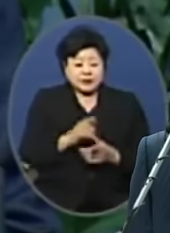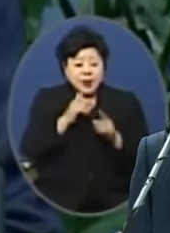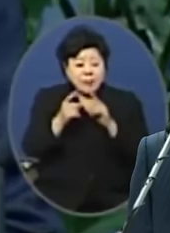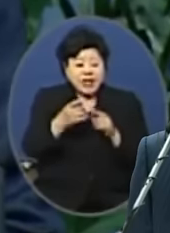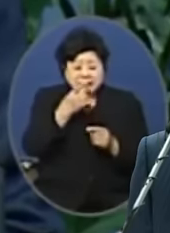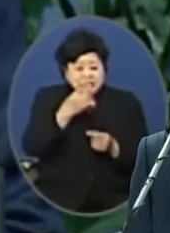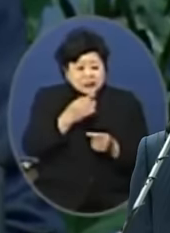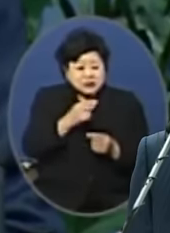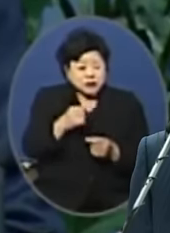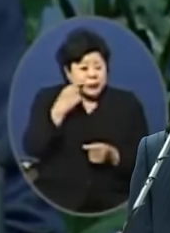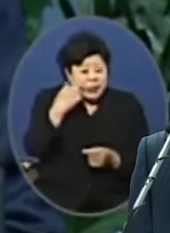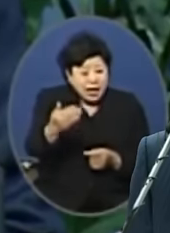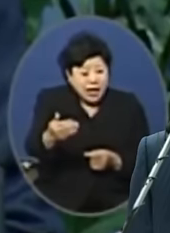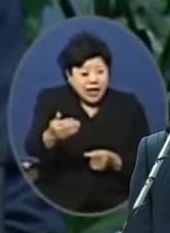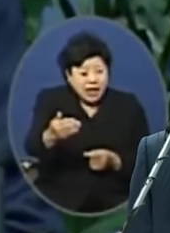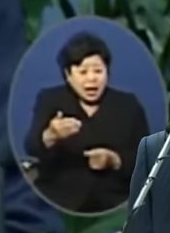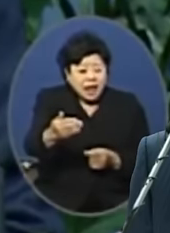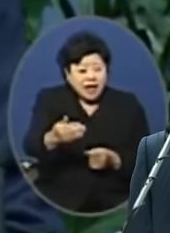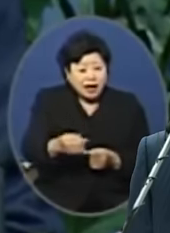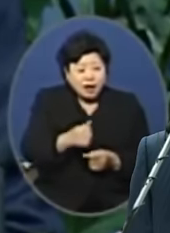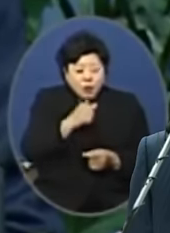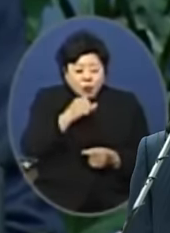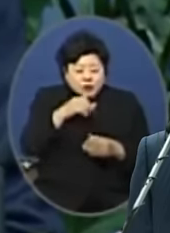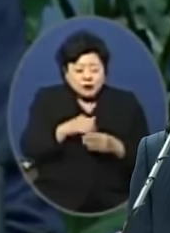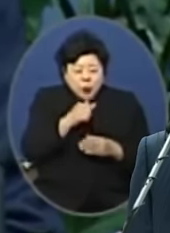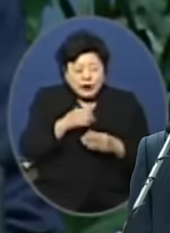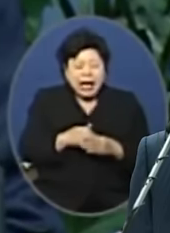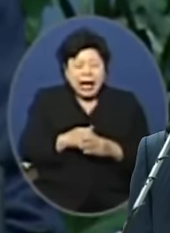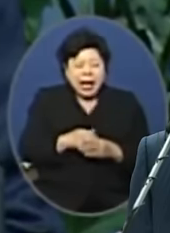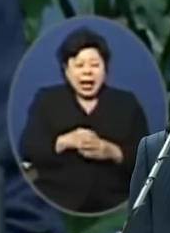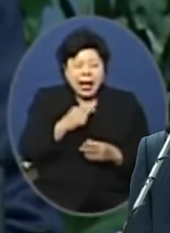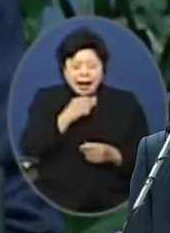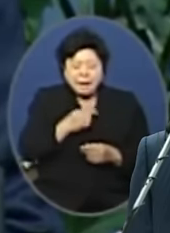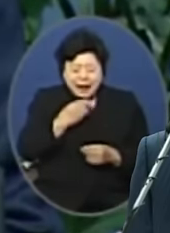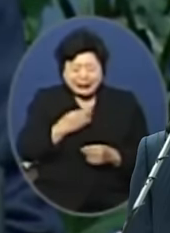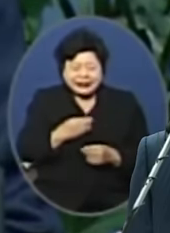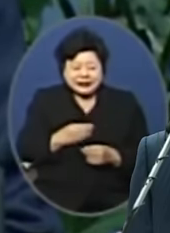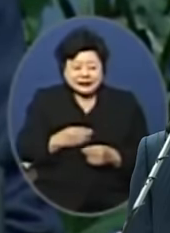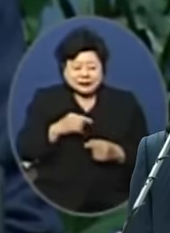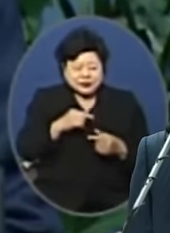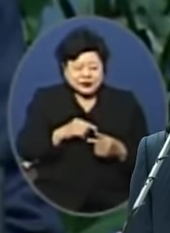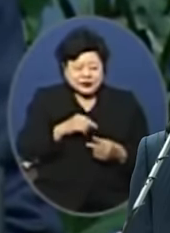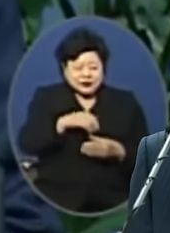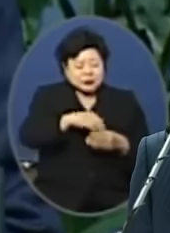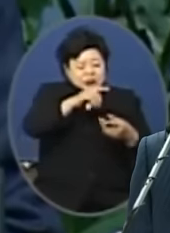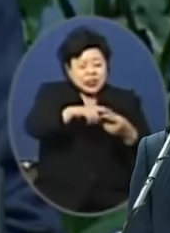말이 무슨 씨가 됩니까? 콩 심은 데 콩 나고 팥 심은 데 팥 나고 입술로 말한 씨는